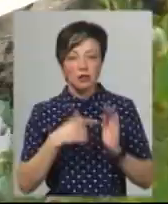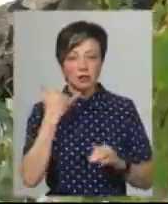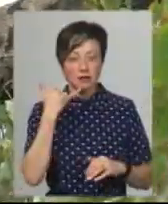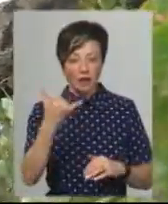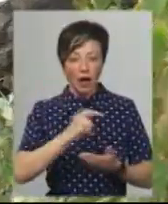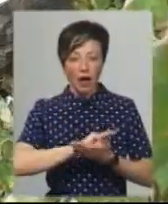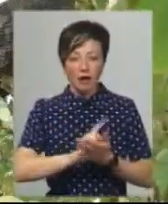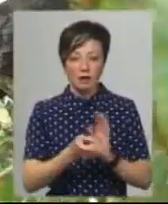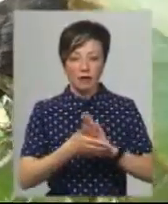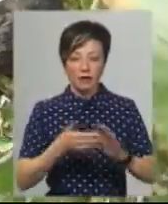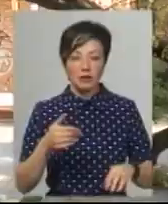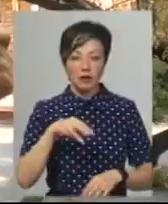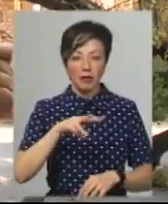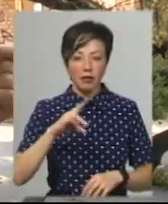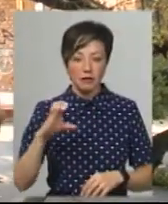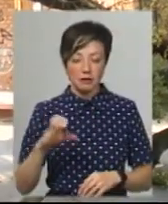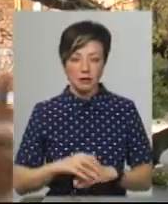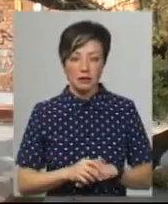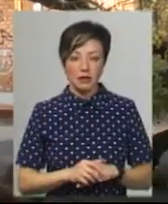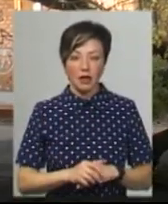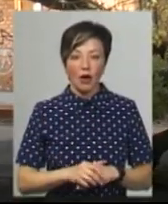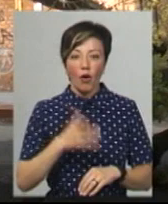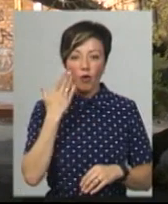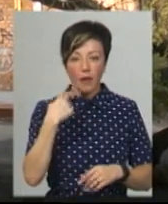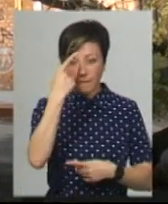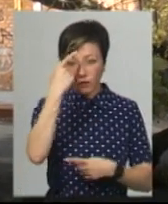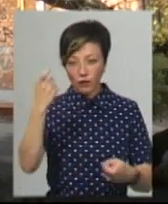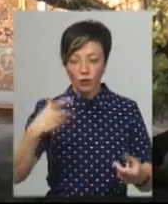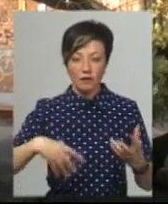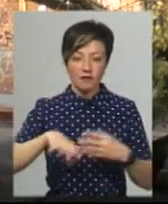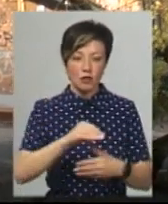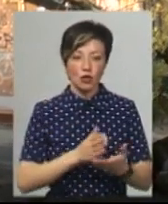на екстрений виклик надзвичайної ситуації. Після того, як ми повідомили